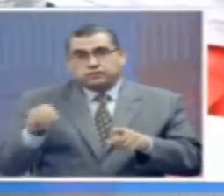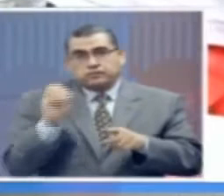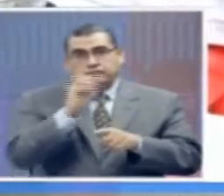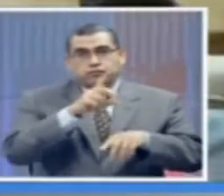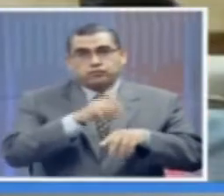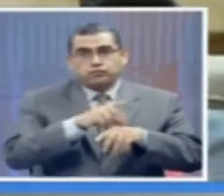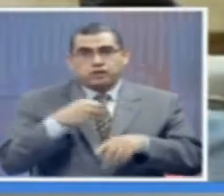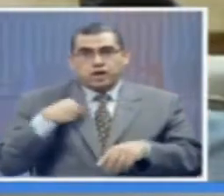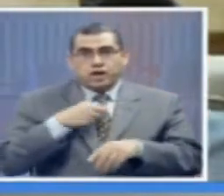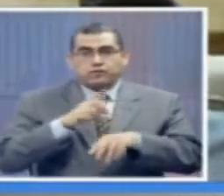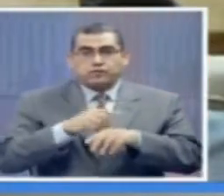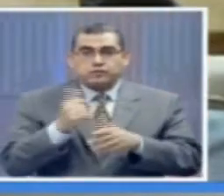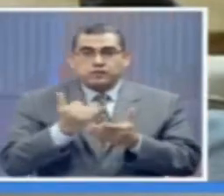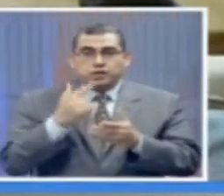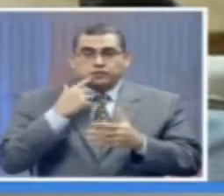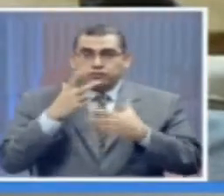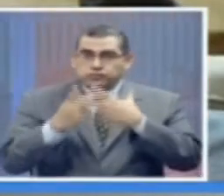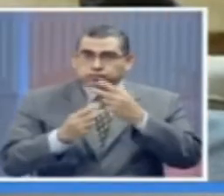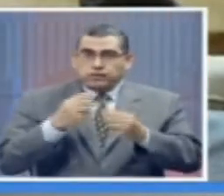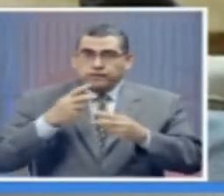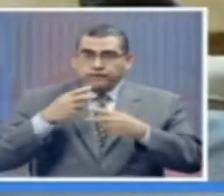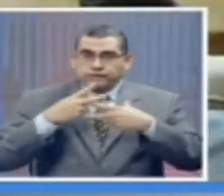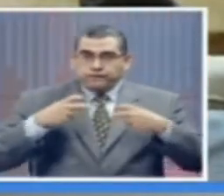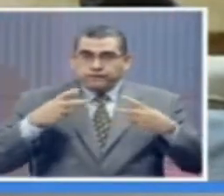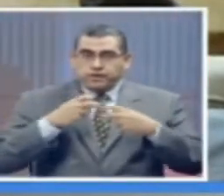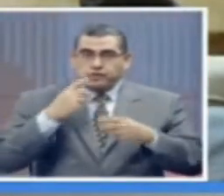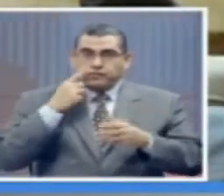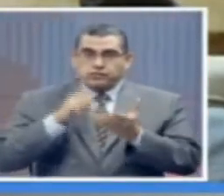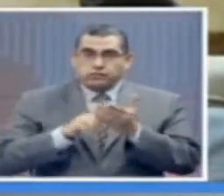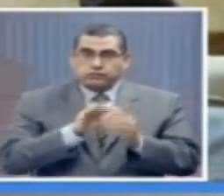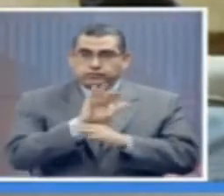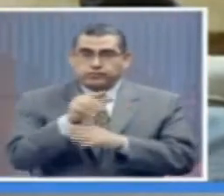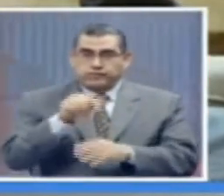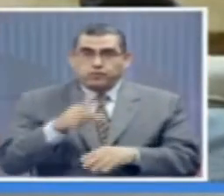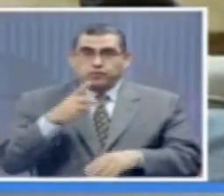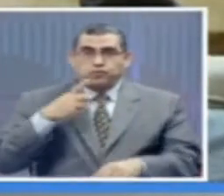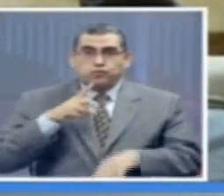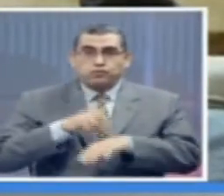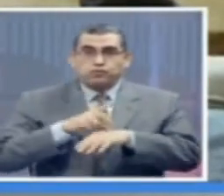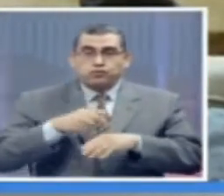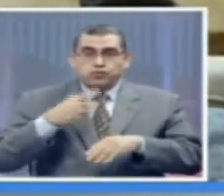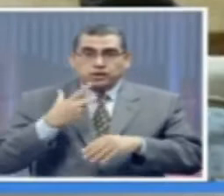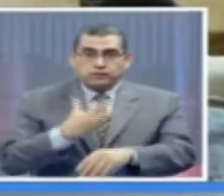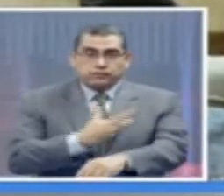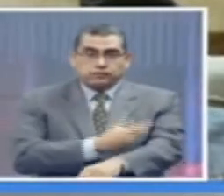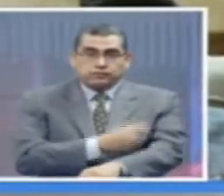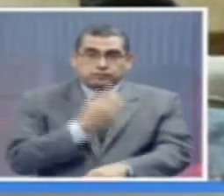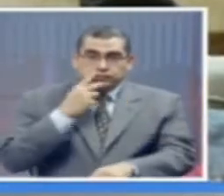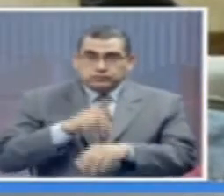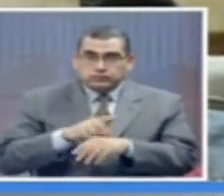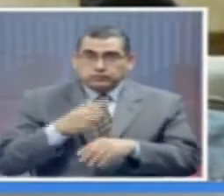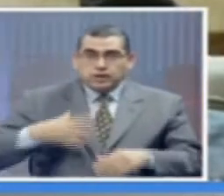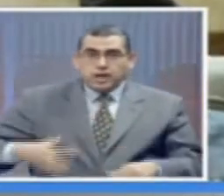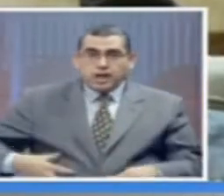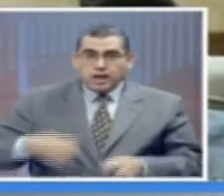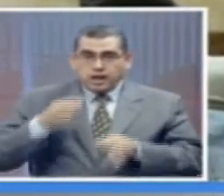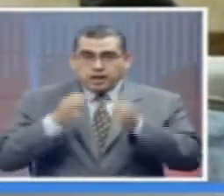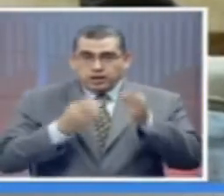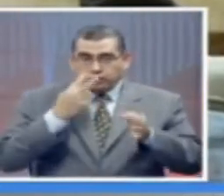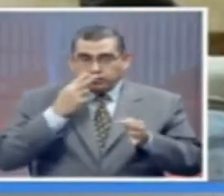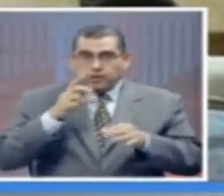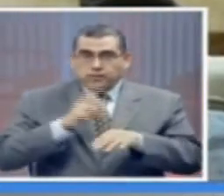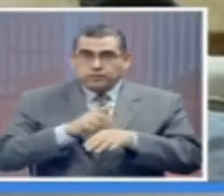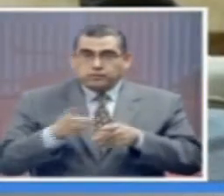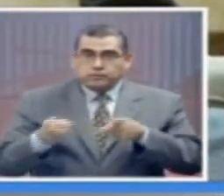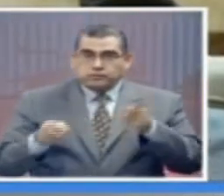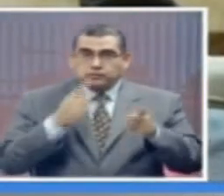مستشفى لسكنه لتلقي بقى الفحوصات والعلاج اللازم. في المستشفى بيعملوا له التحاليل الخاصه بالكلى، لو في اي مشاكل تبع